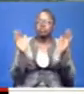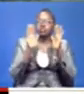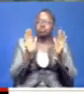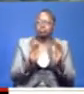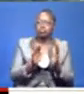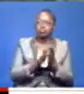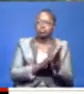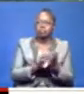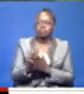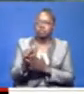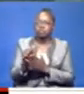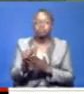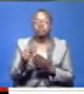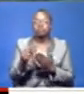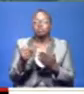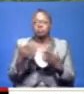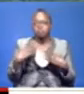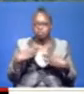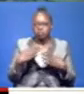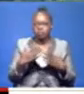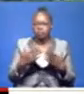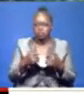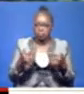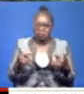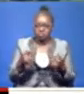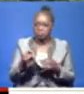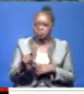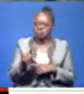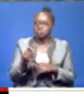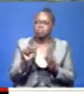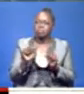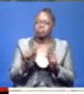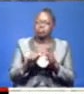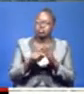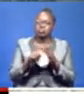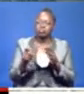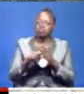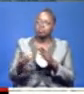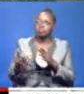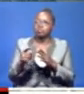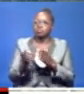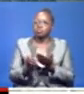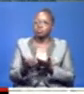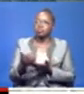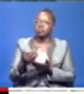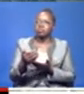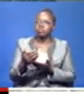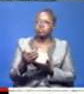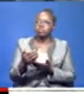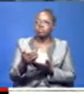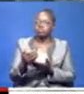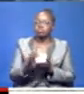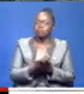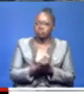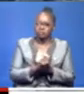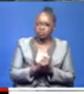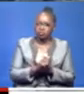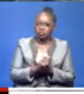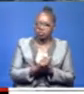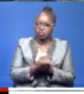wa binadamu ama janga la wadudu, wanaweza kuzitoa mbegu zilizokusanywa na kurejesha spishi hizo. Benki